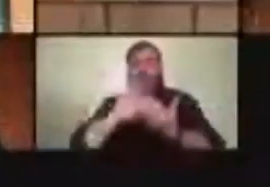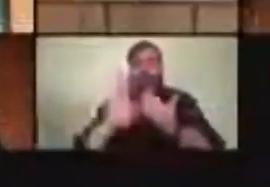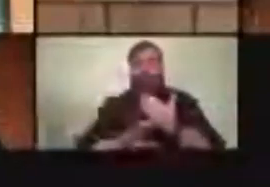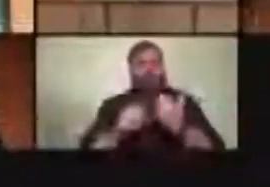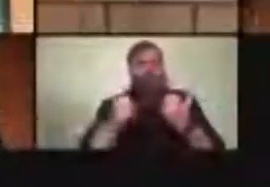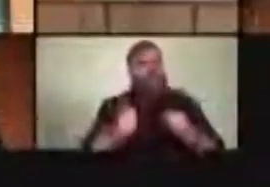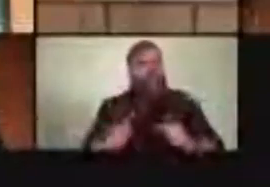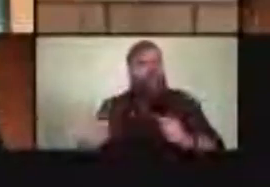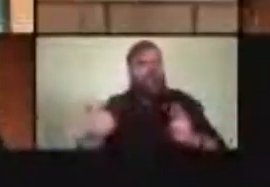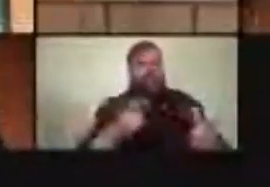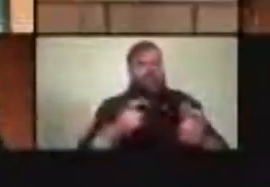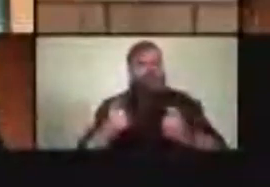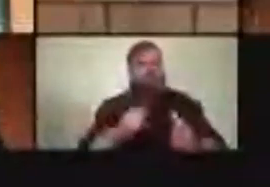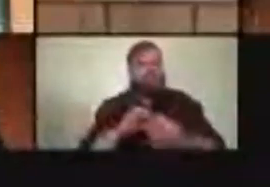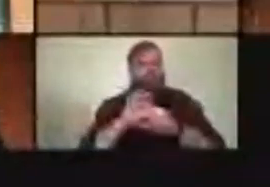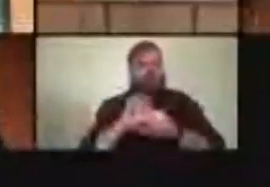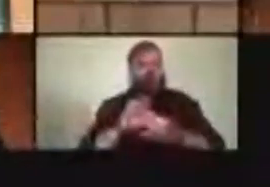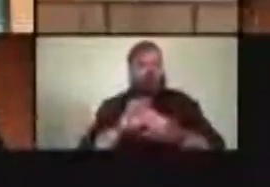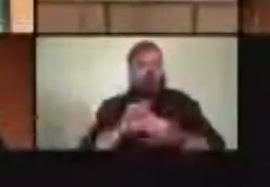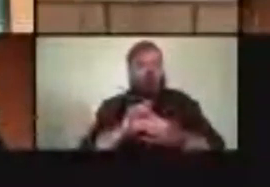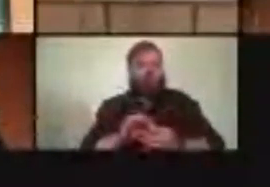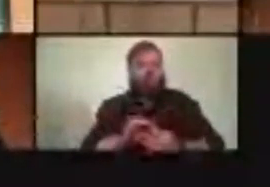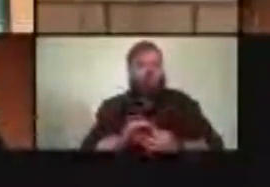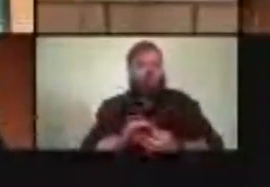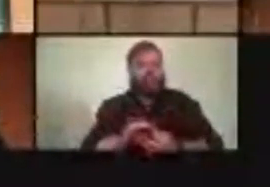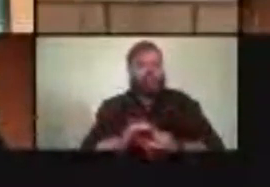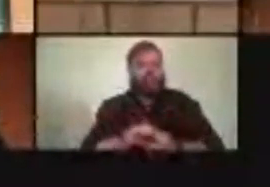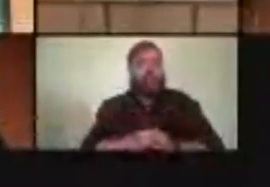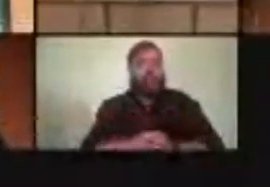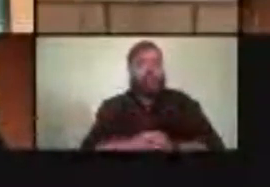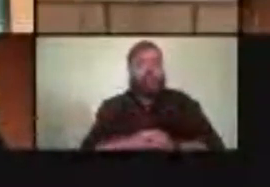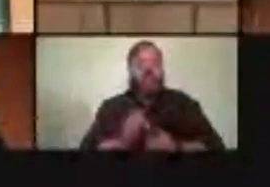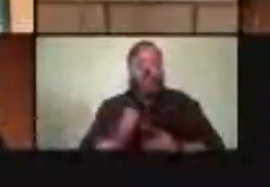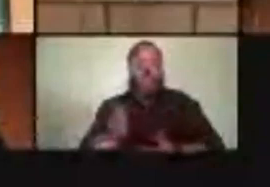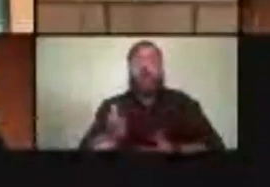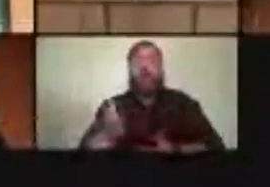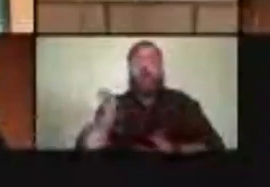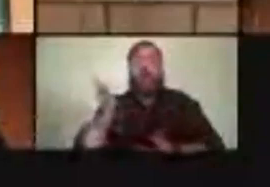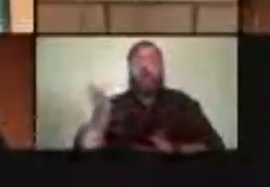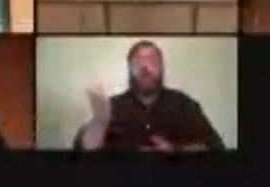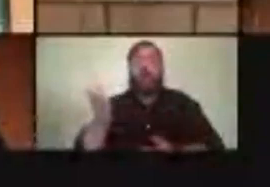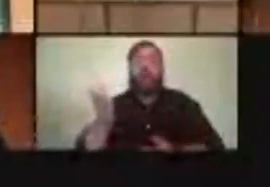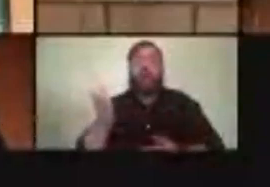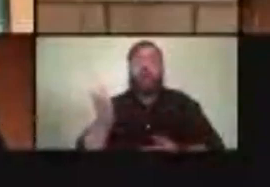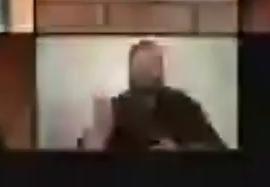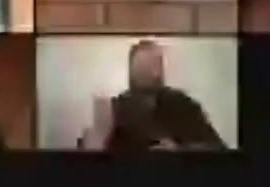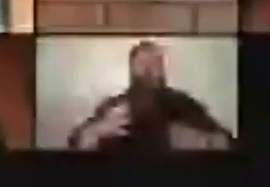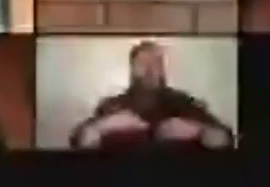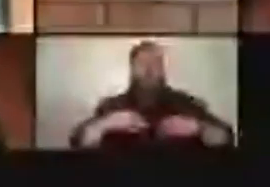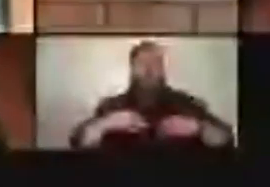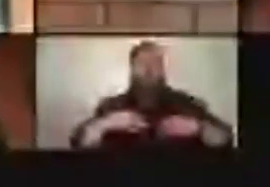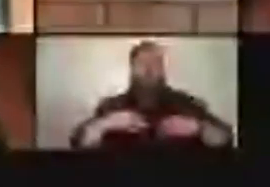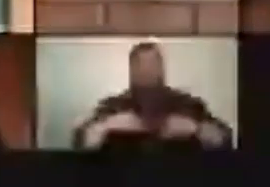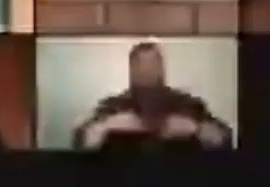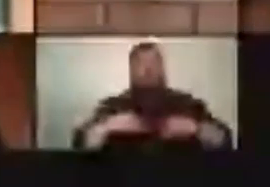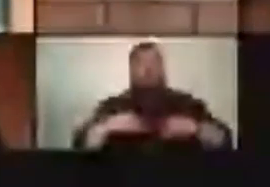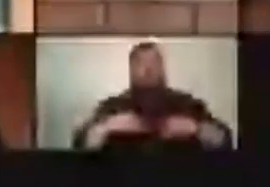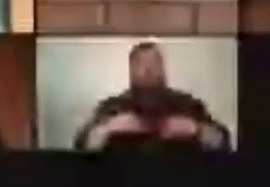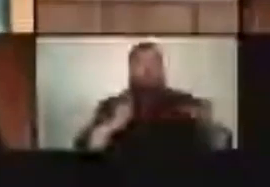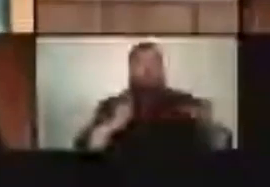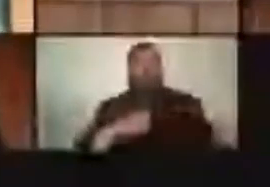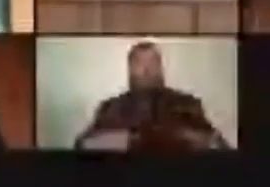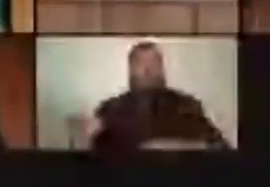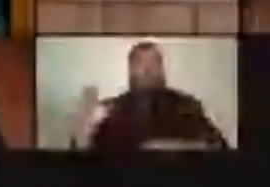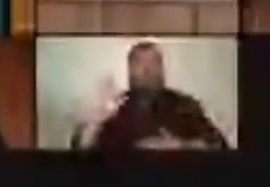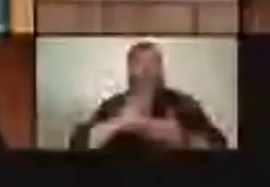tutaendelea na kalenda ya mpango. Je, kuna mswada wa kupokea